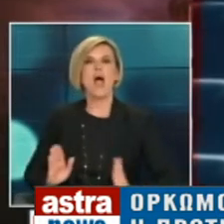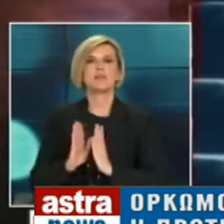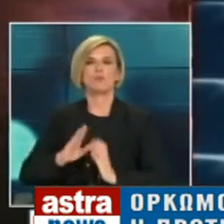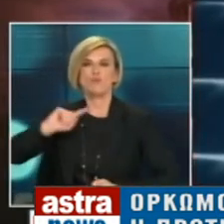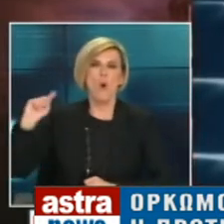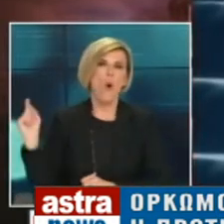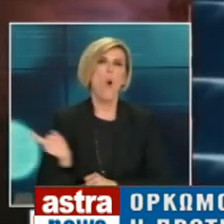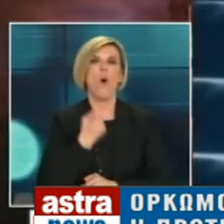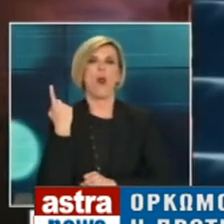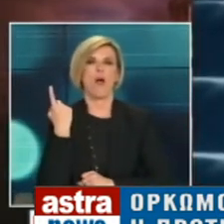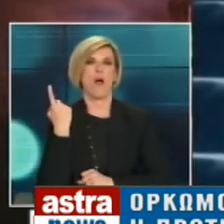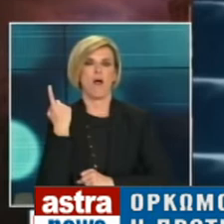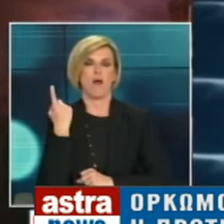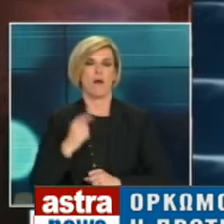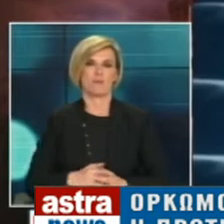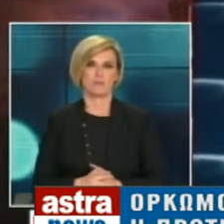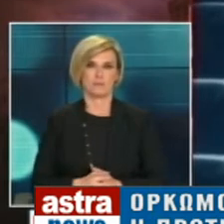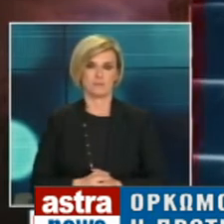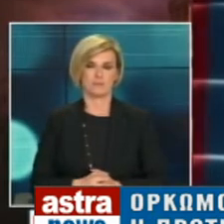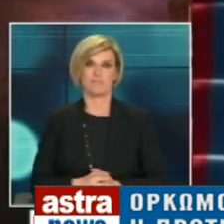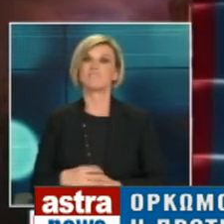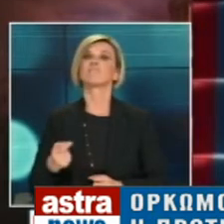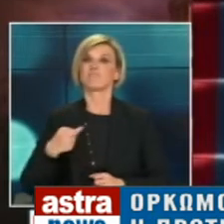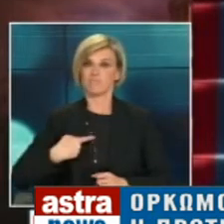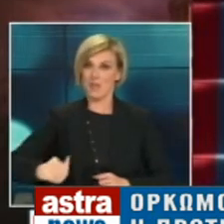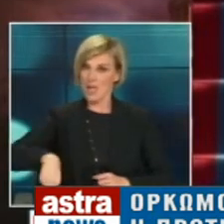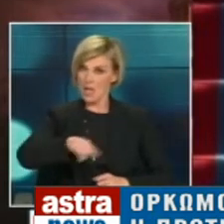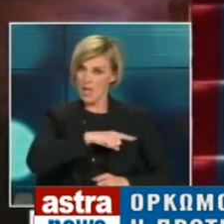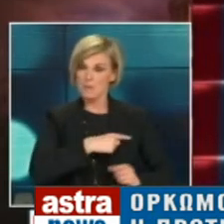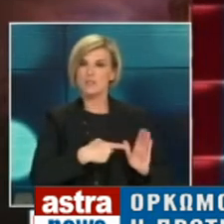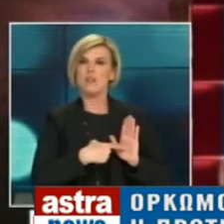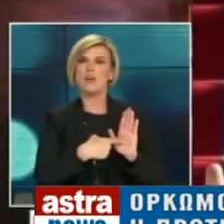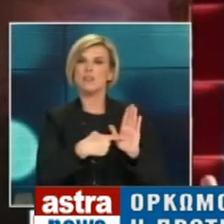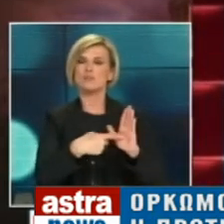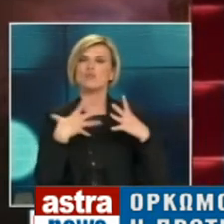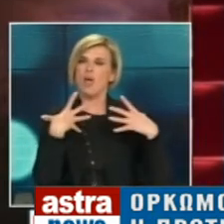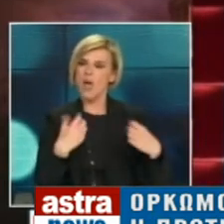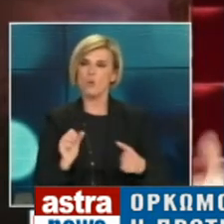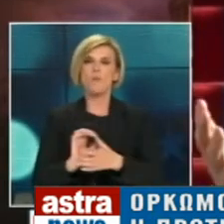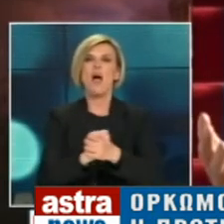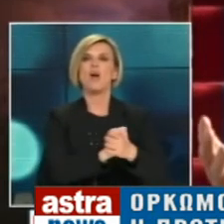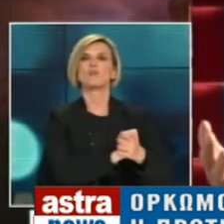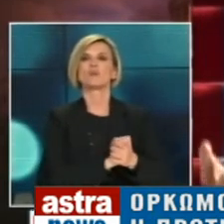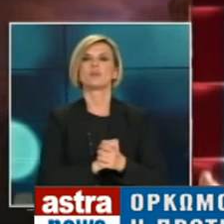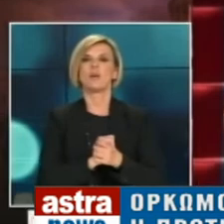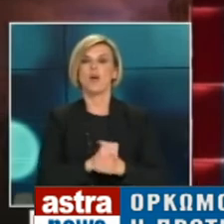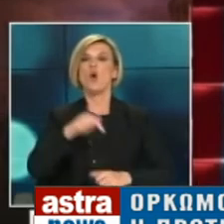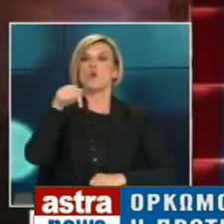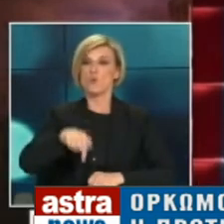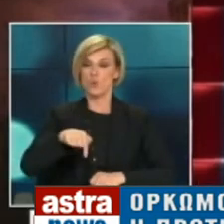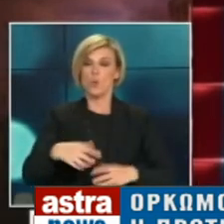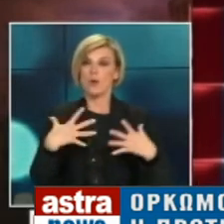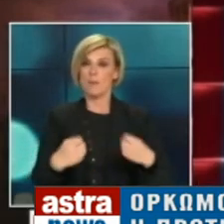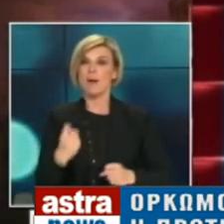όλα. Και φυσικά θα δείξουμε ότι έχουμε μεγάλη υπευθυνότητα ως έθνος. Τώρα υπάρχει